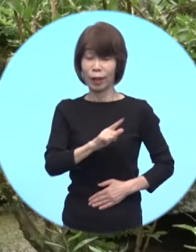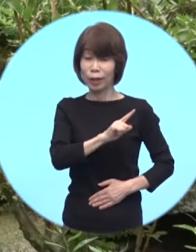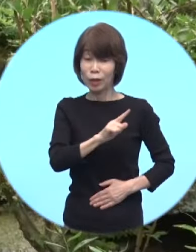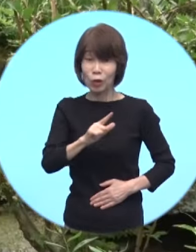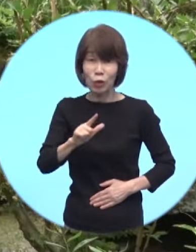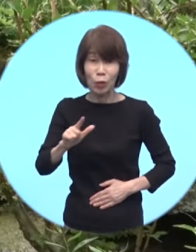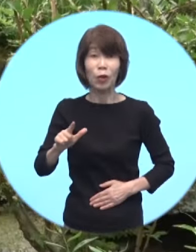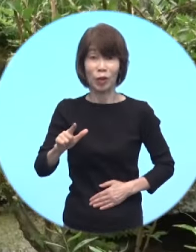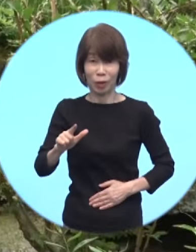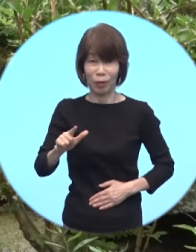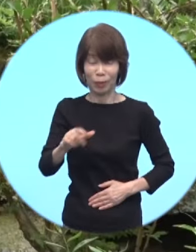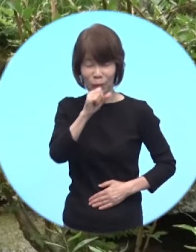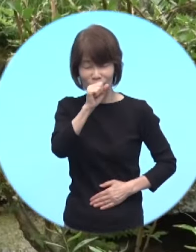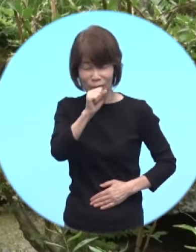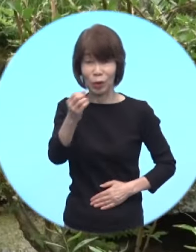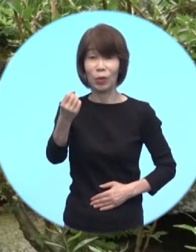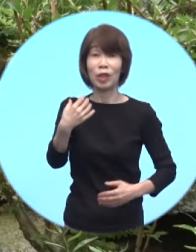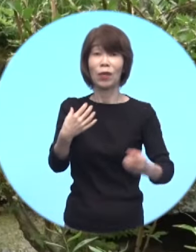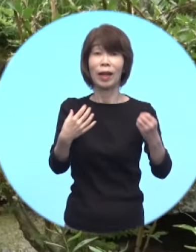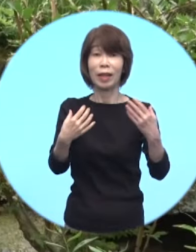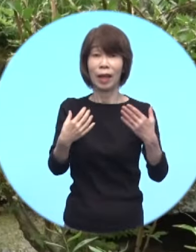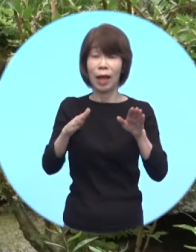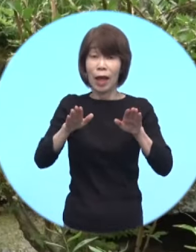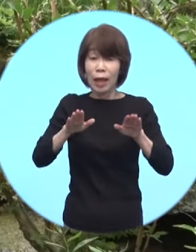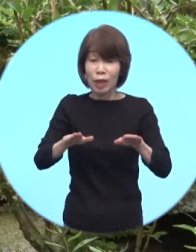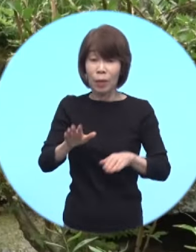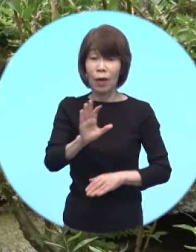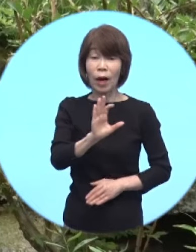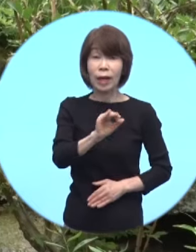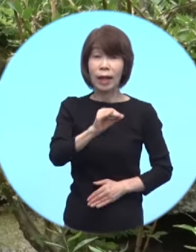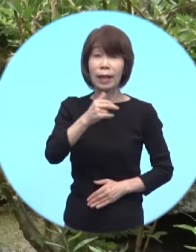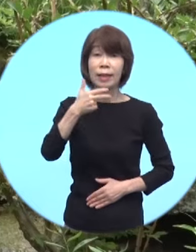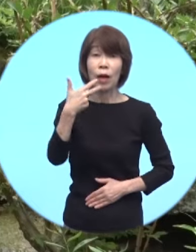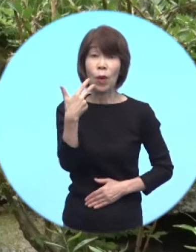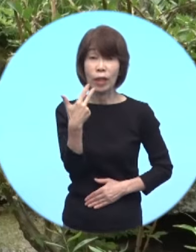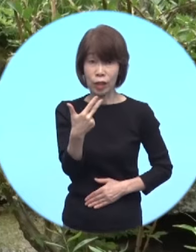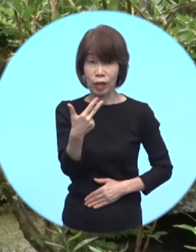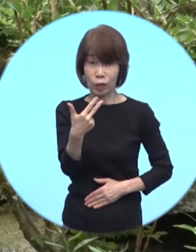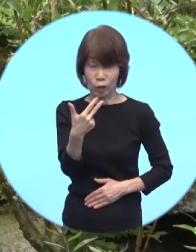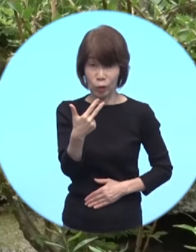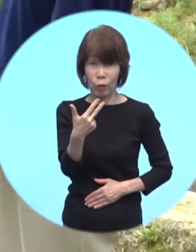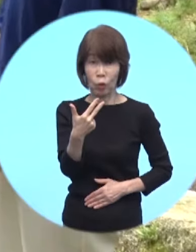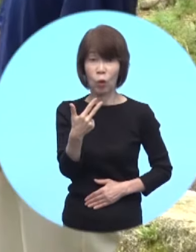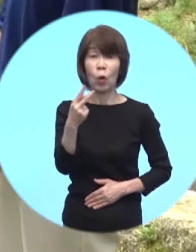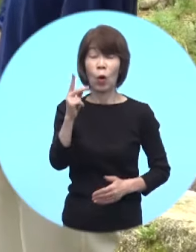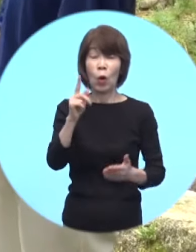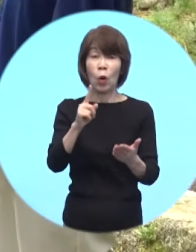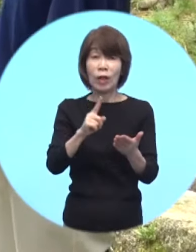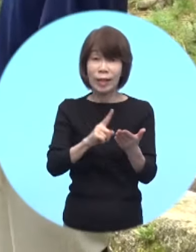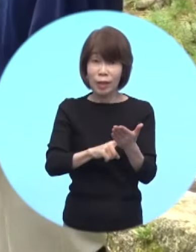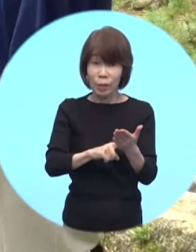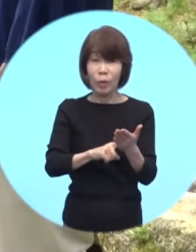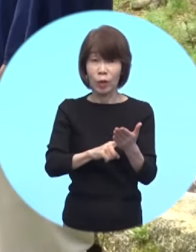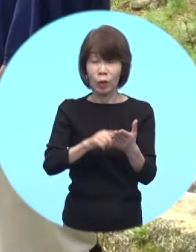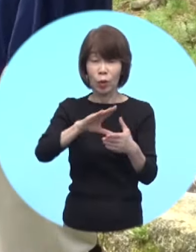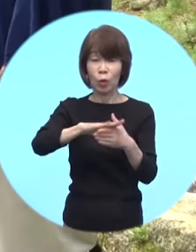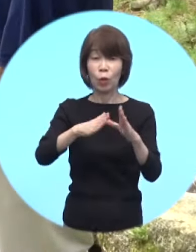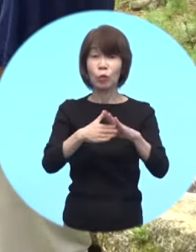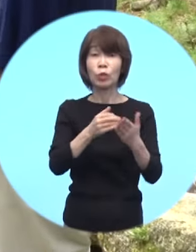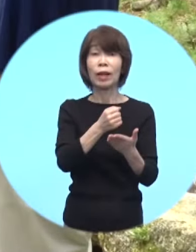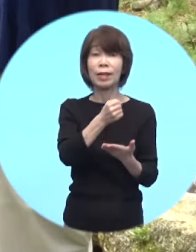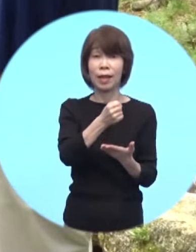が評価されまして、現在は金沢市の指定文化財なんですけども、国のですね名勝っていうものに